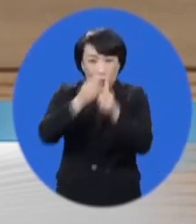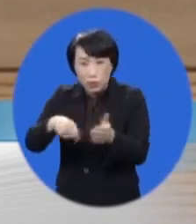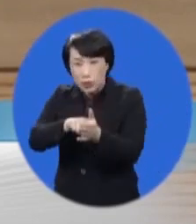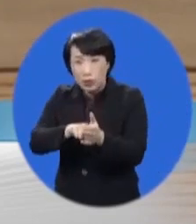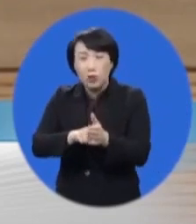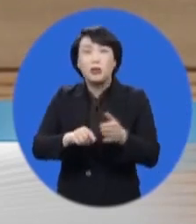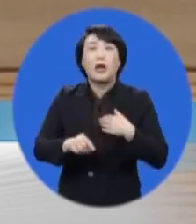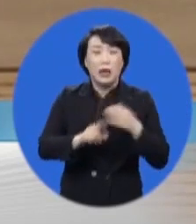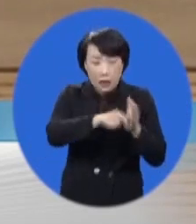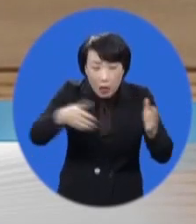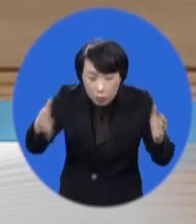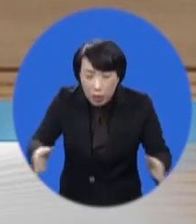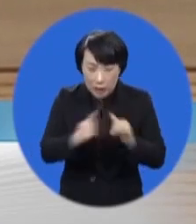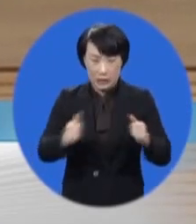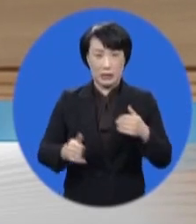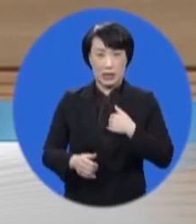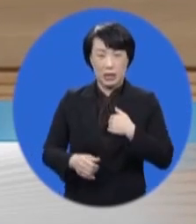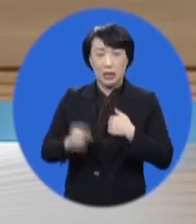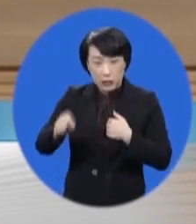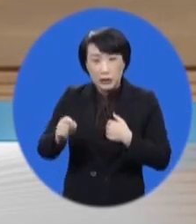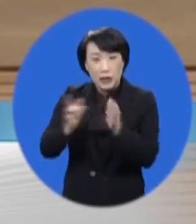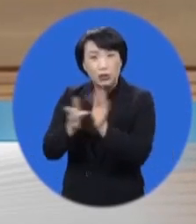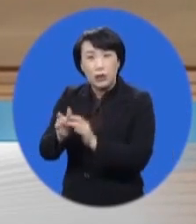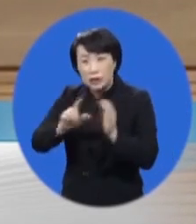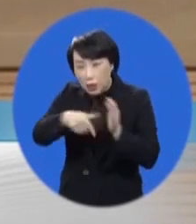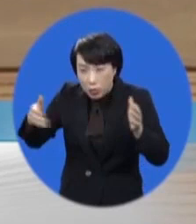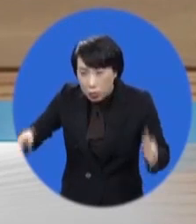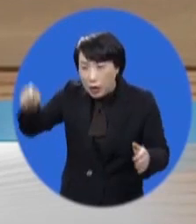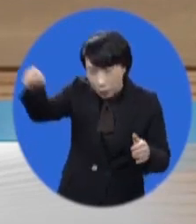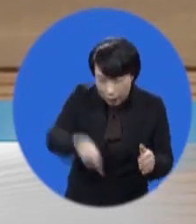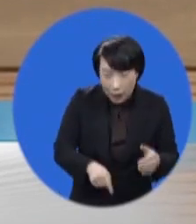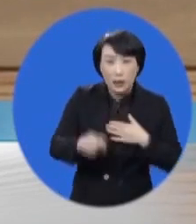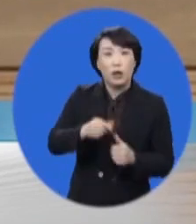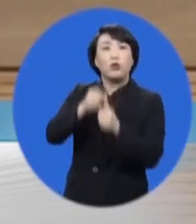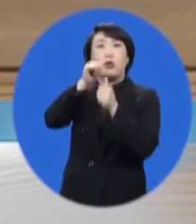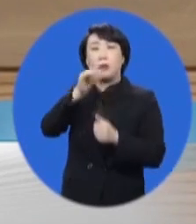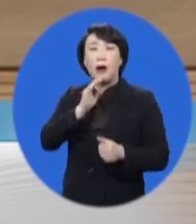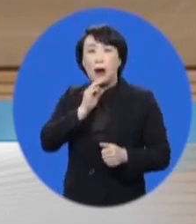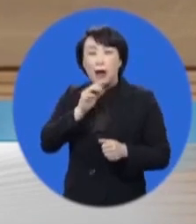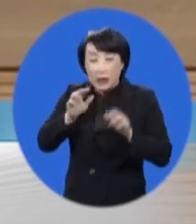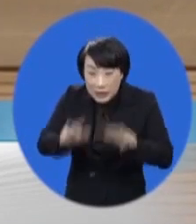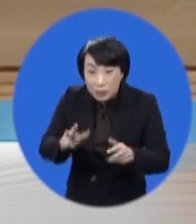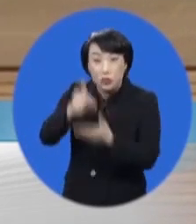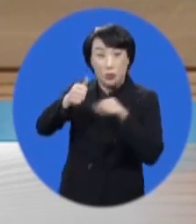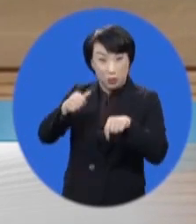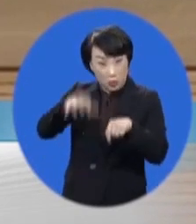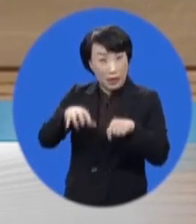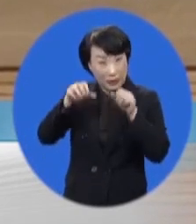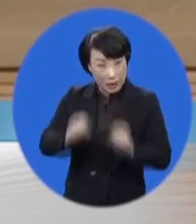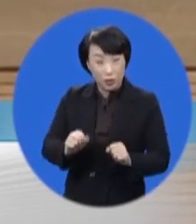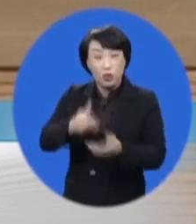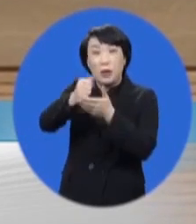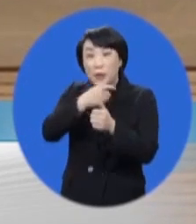세월 속에서 살려주러 오셨으니, 그 주님이 지금도 여기 계시니, 그 피 흘림이 여기 계시니,